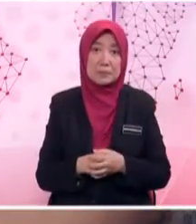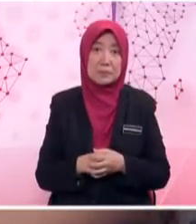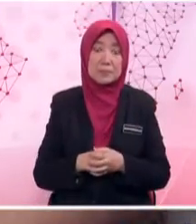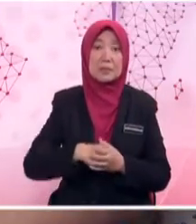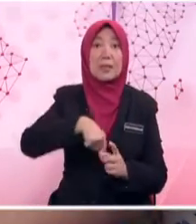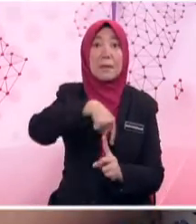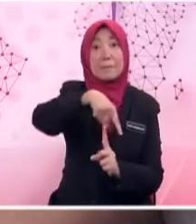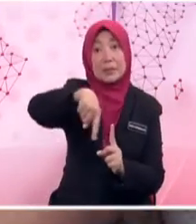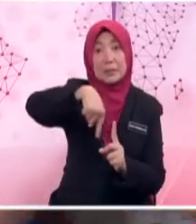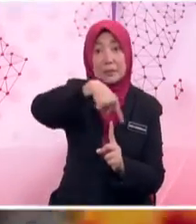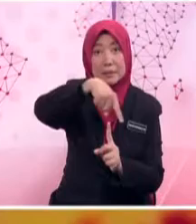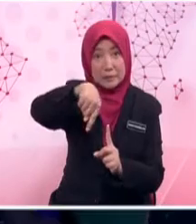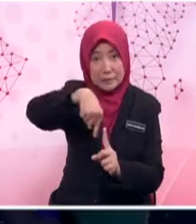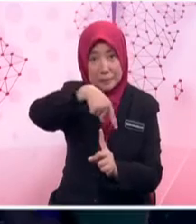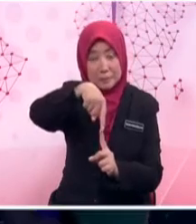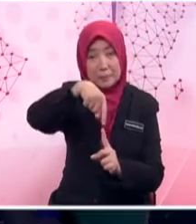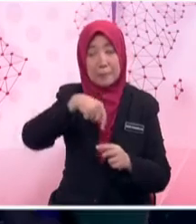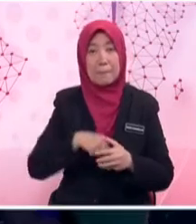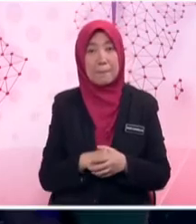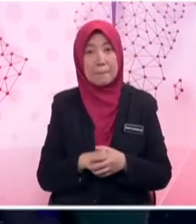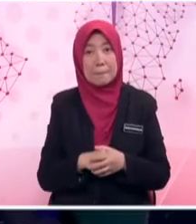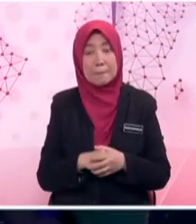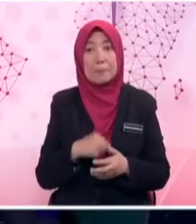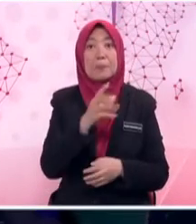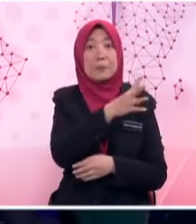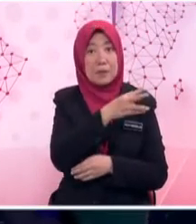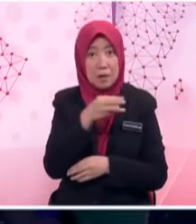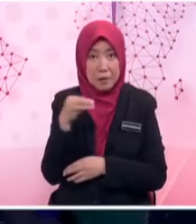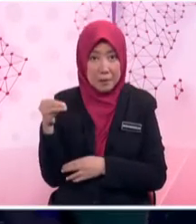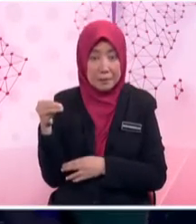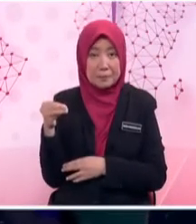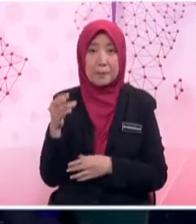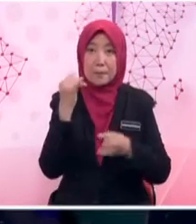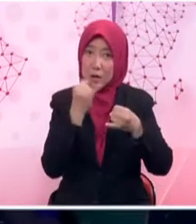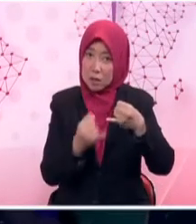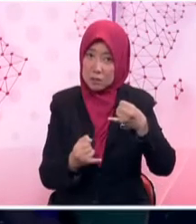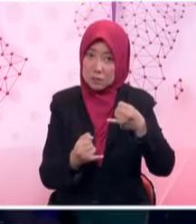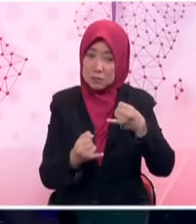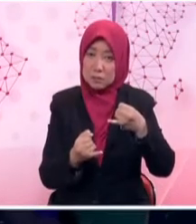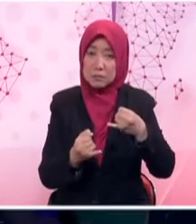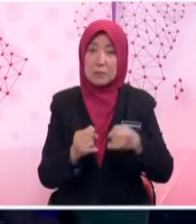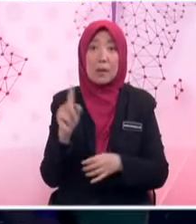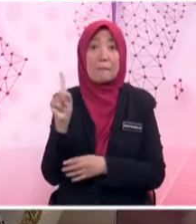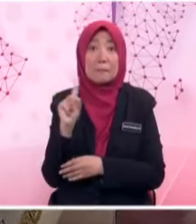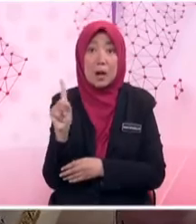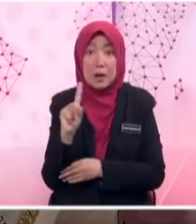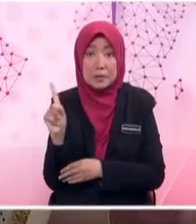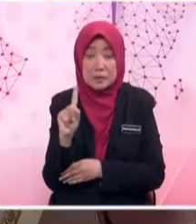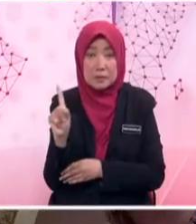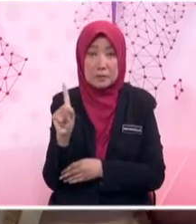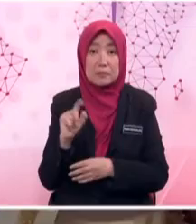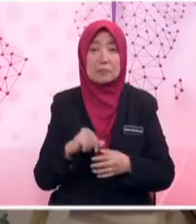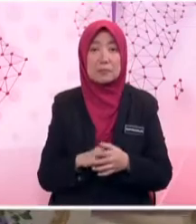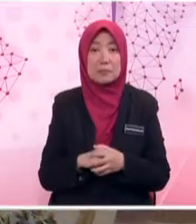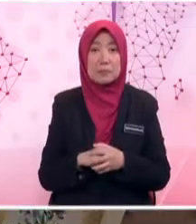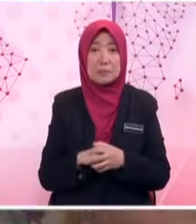Bila? Okey. Dan terakhir sekali, di mana? Di mana?